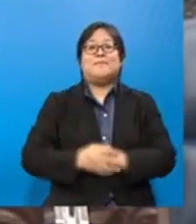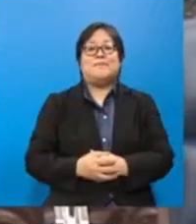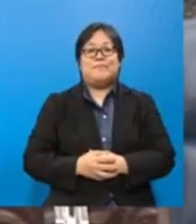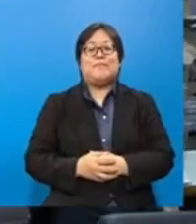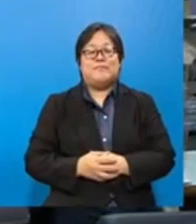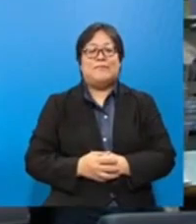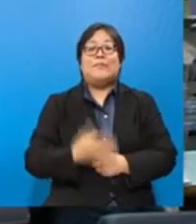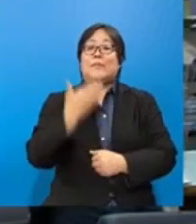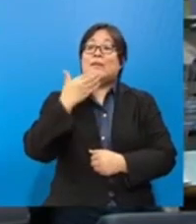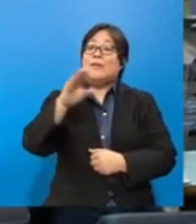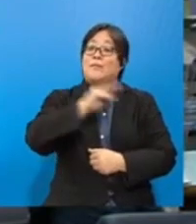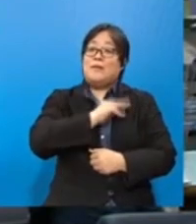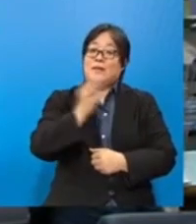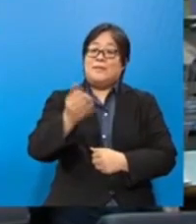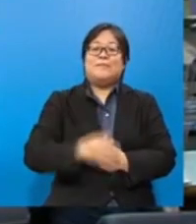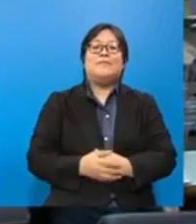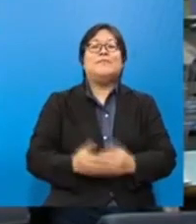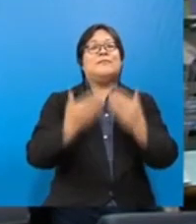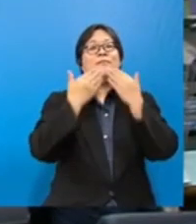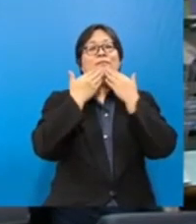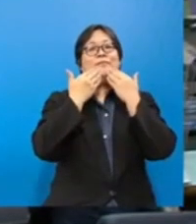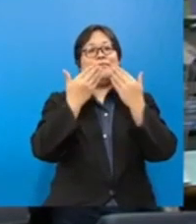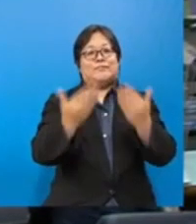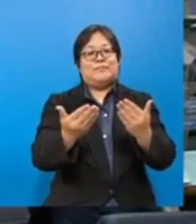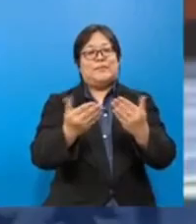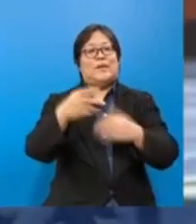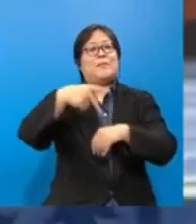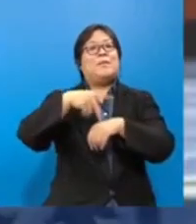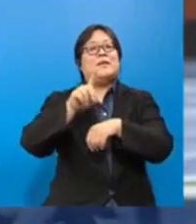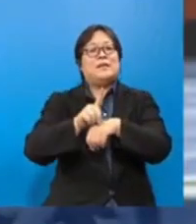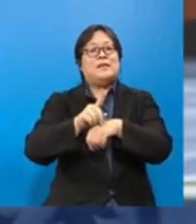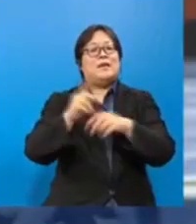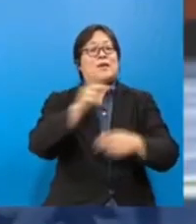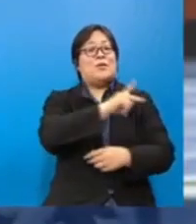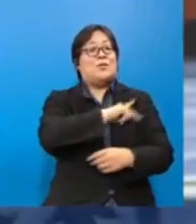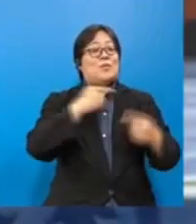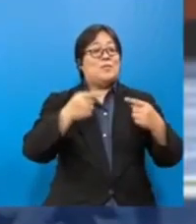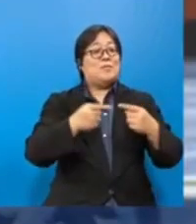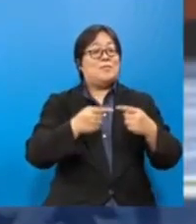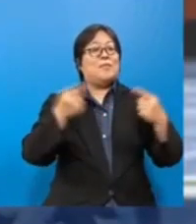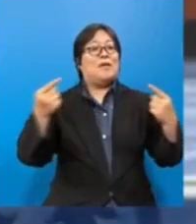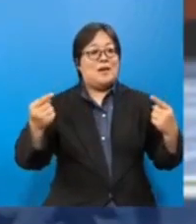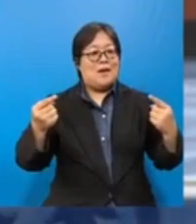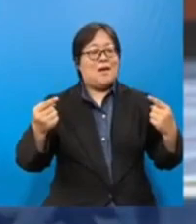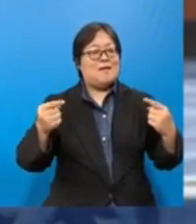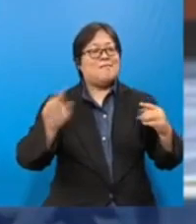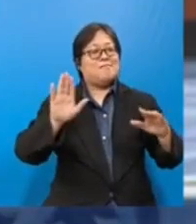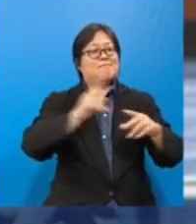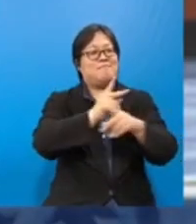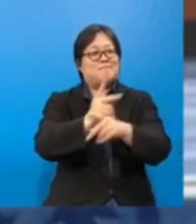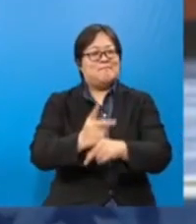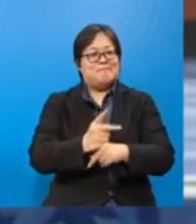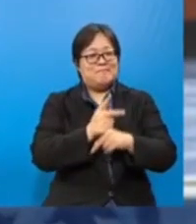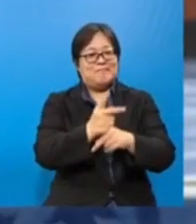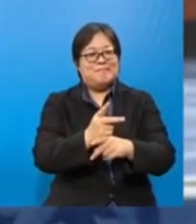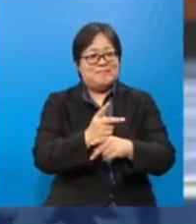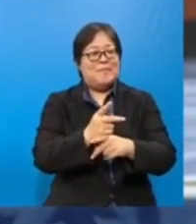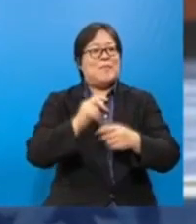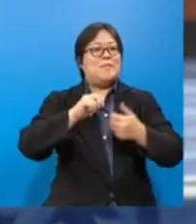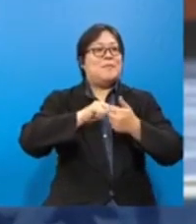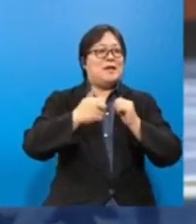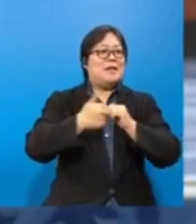oke Oh makasih epok design ketok Mangkang atas seperi hatinya beliau terhadap